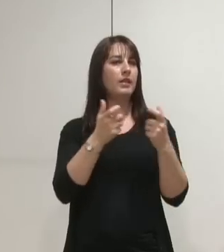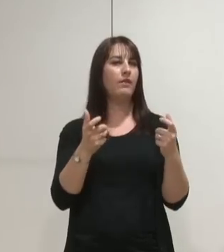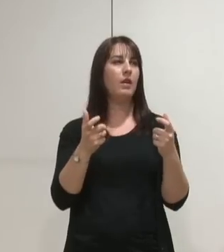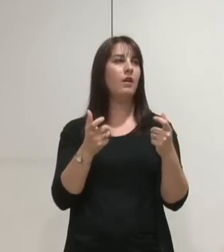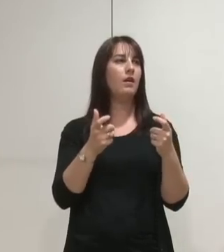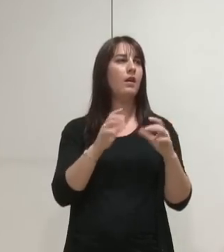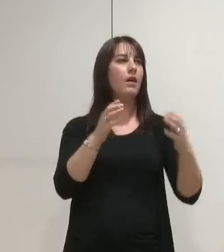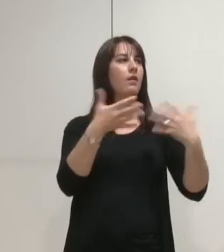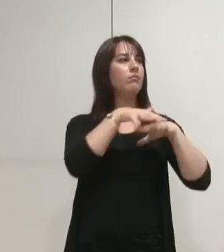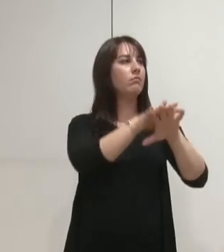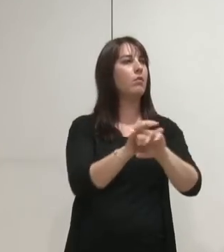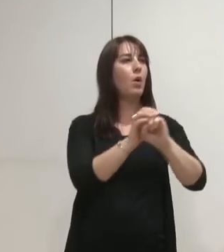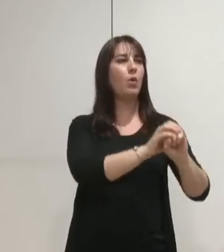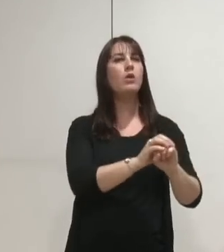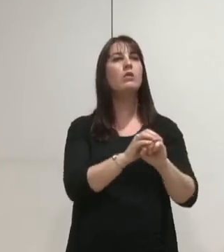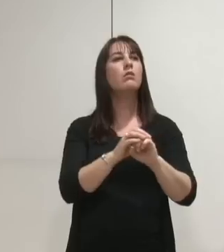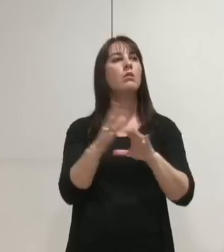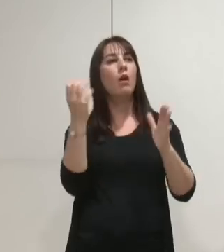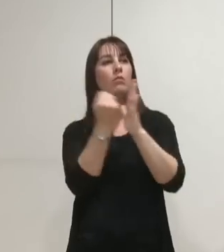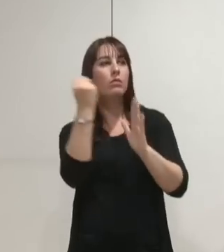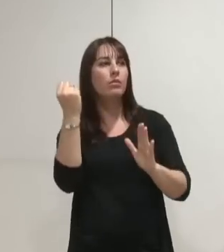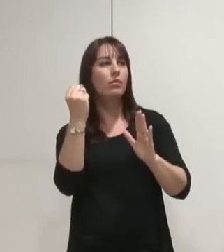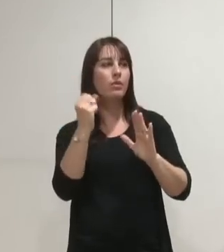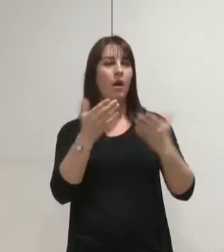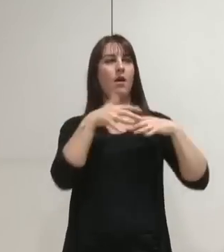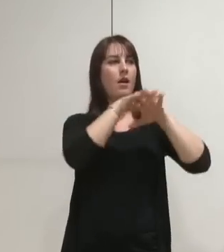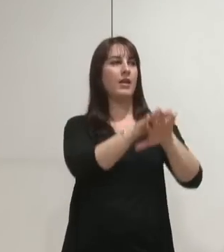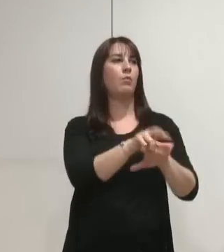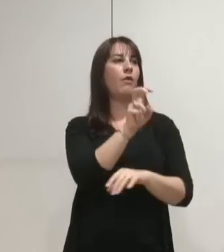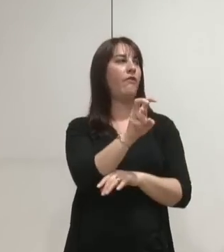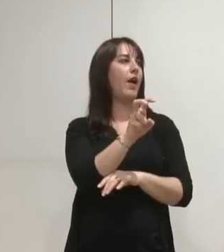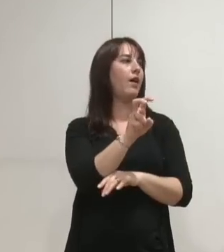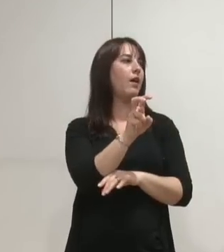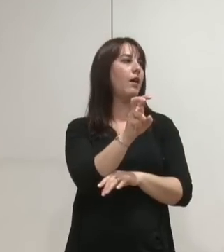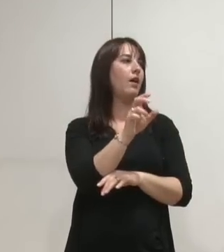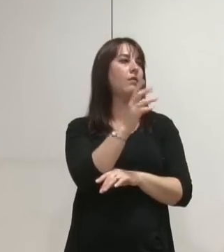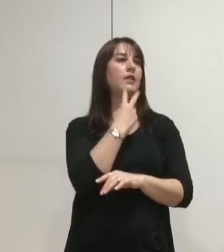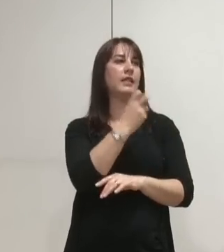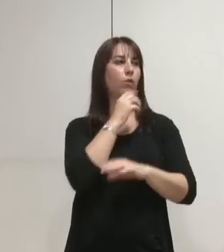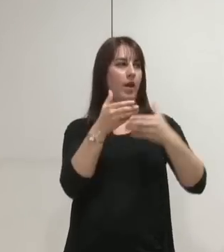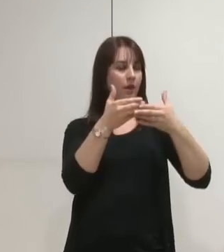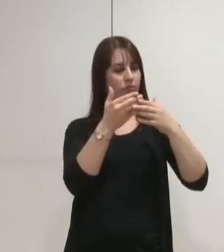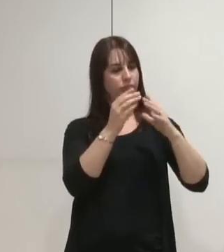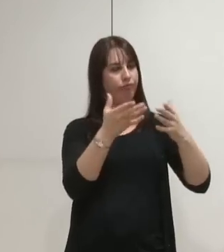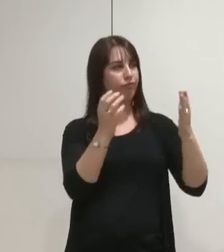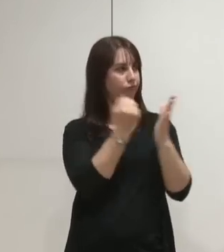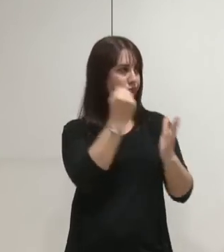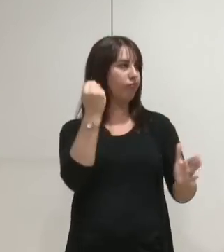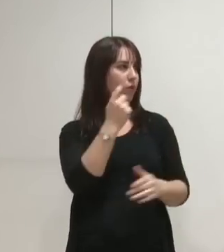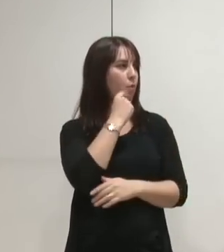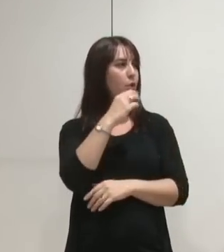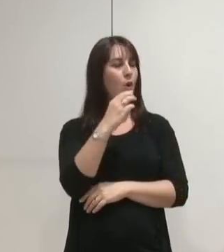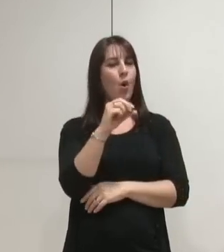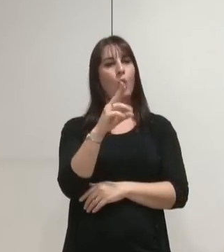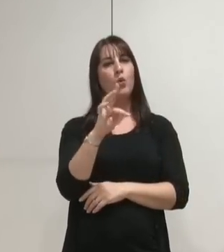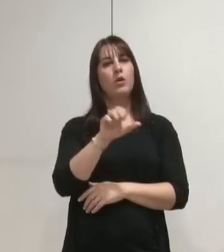de gauche et de progrès qui vote pour rassemblement citoyen de la gauche etécologiste donc monsieur Coutas sera notre secrétaire de séance